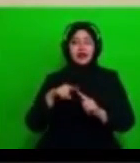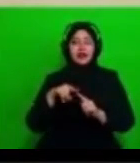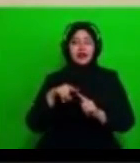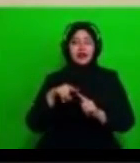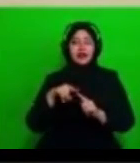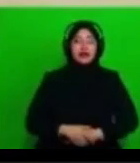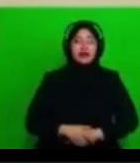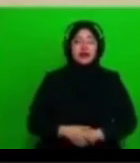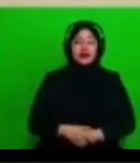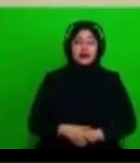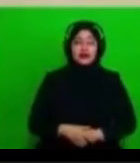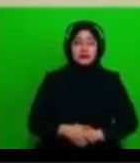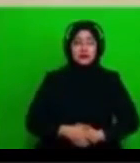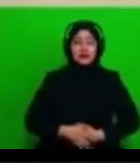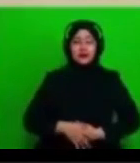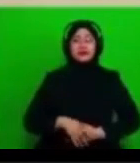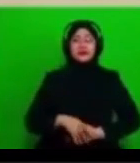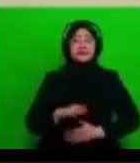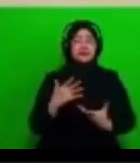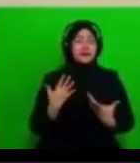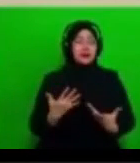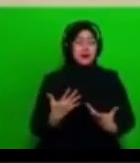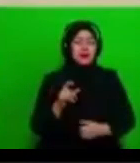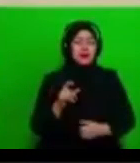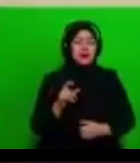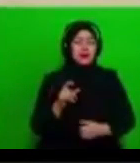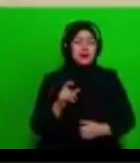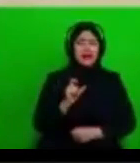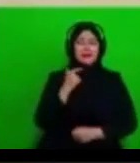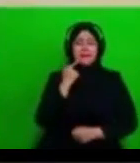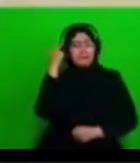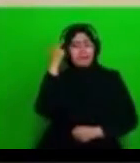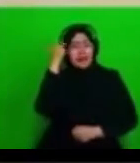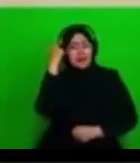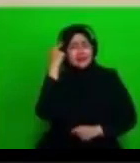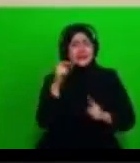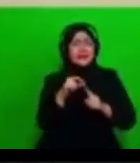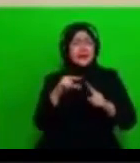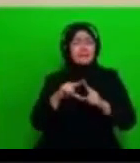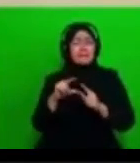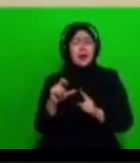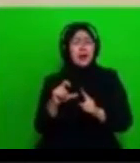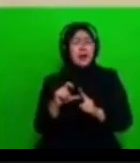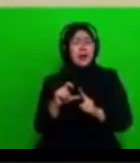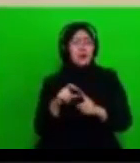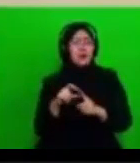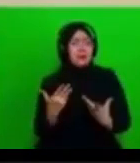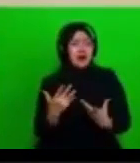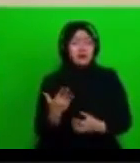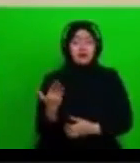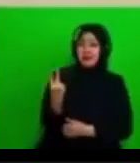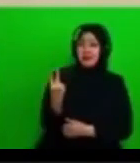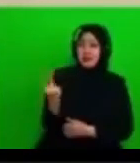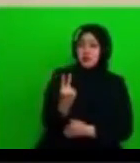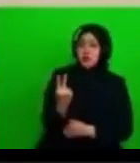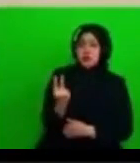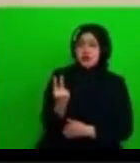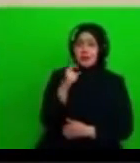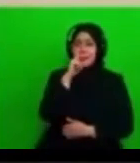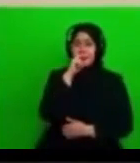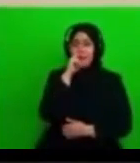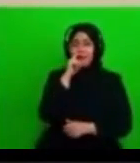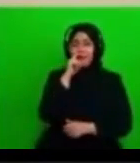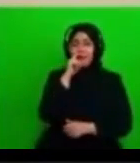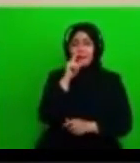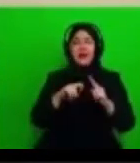Bagaimana implementasi merdeka belajar pada tingkat PAUD? Wah, boleh Pak Wikan. Silakan. Mau berembuk antara Pak Wikan dan Pak